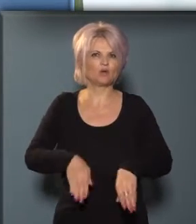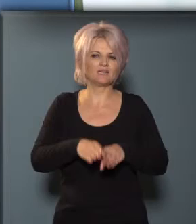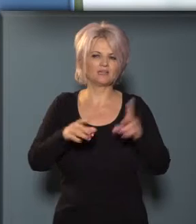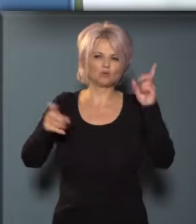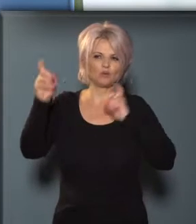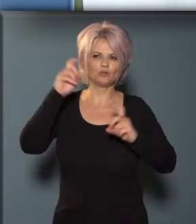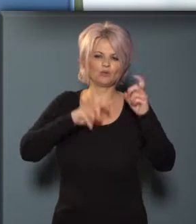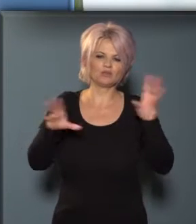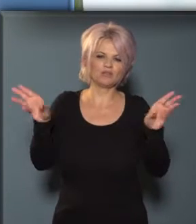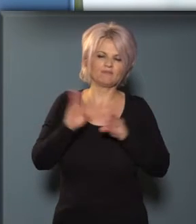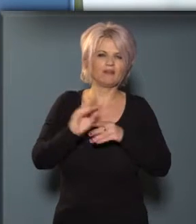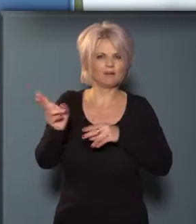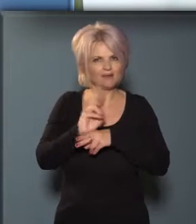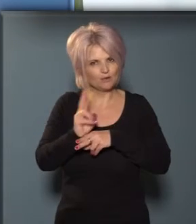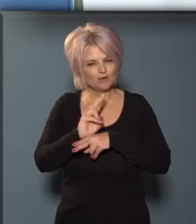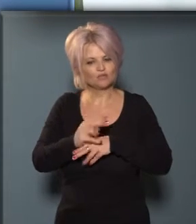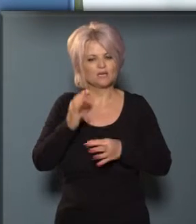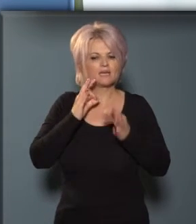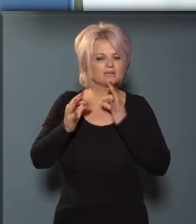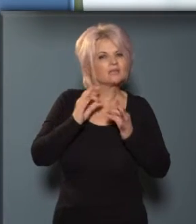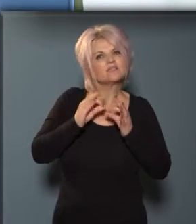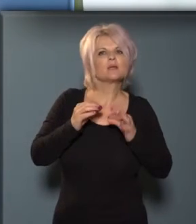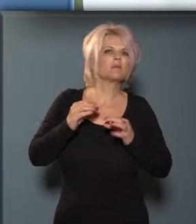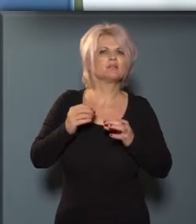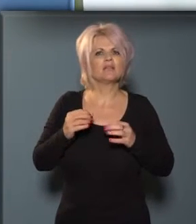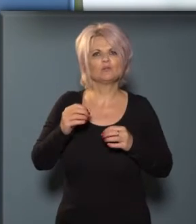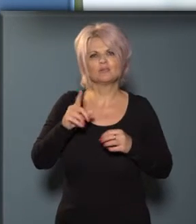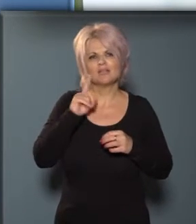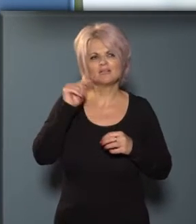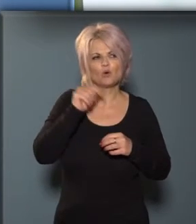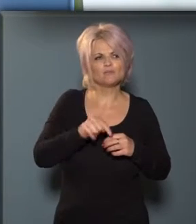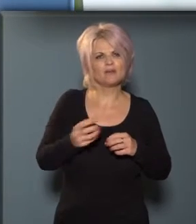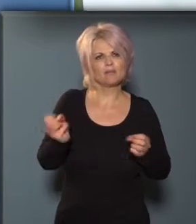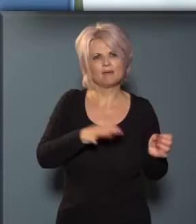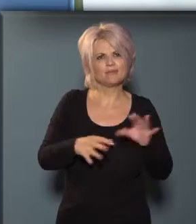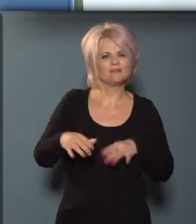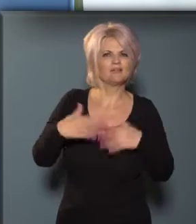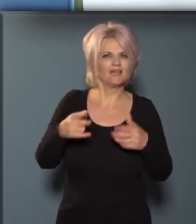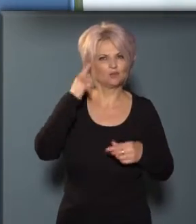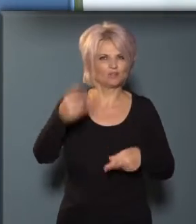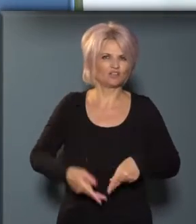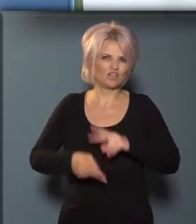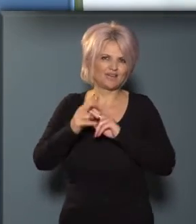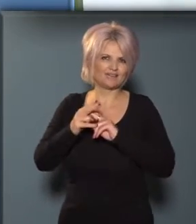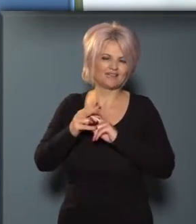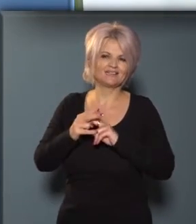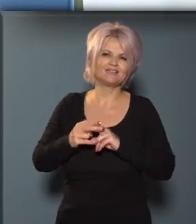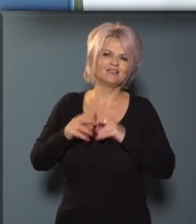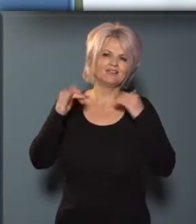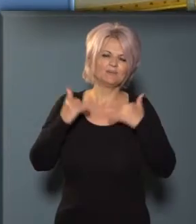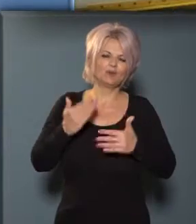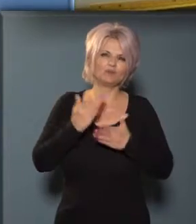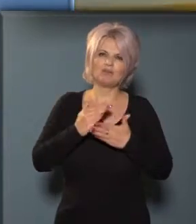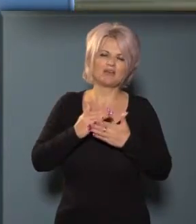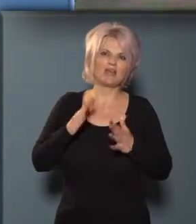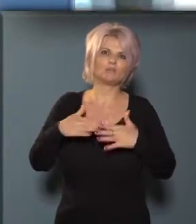és kontrolláljanak, és kérdezzenek, hogy ez az megvan-e, betetted, írdi, ott van-e, mert ebben tudnak nekem segíteni. De most már nem kerül olyan nagy